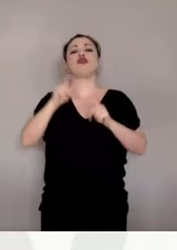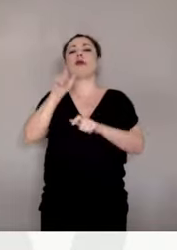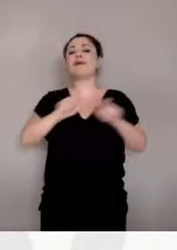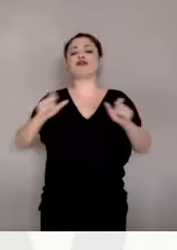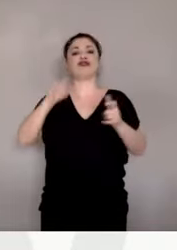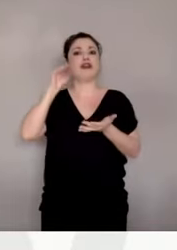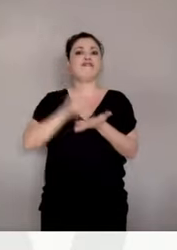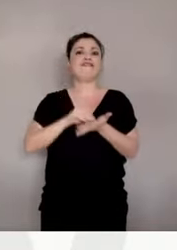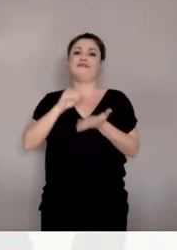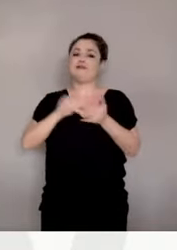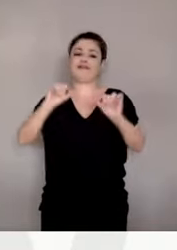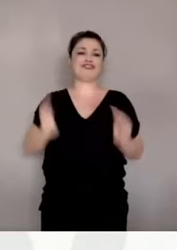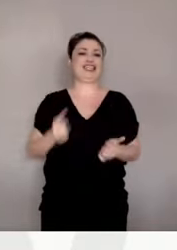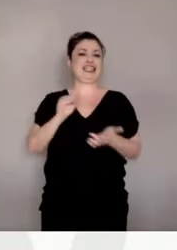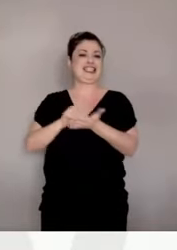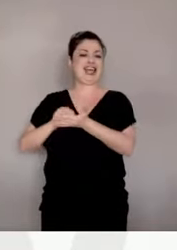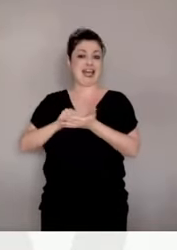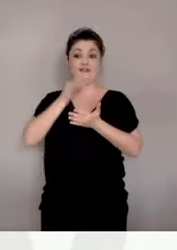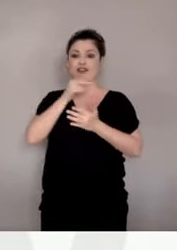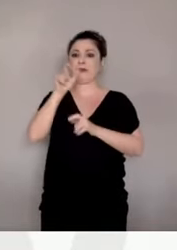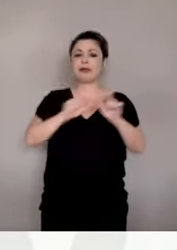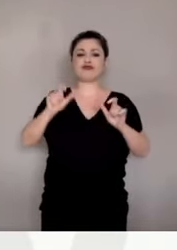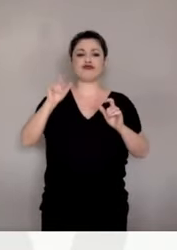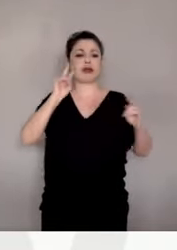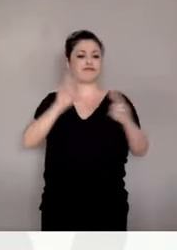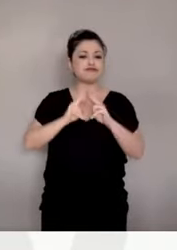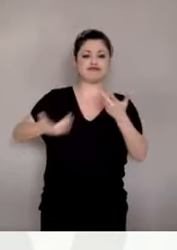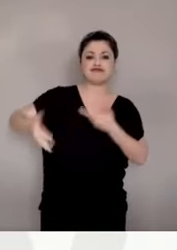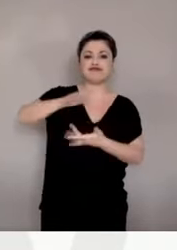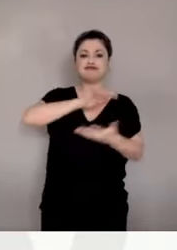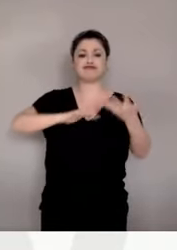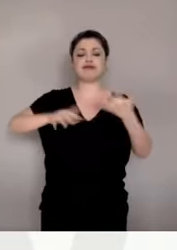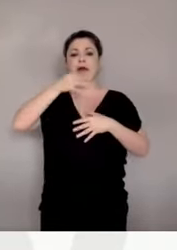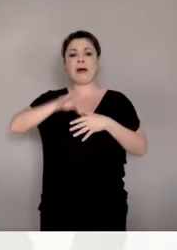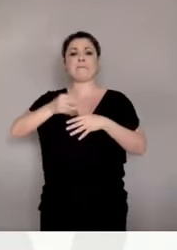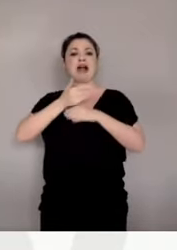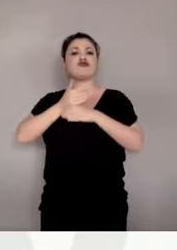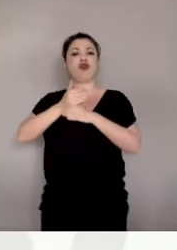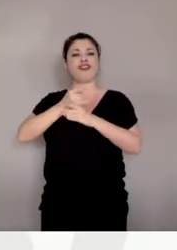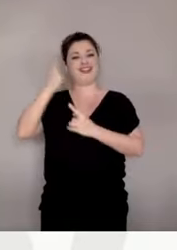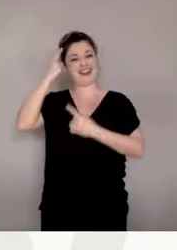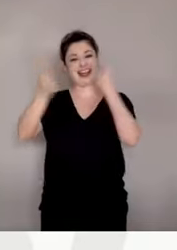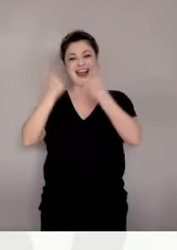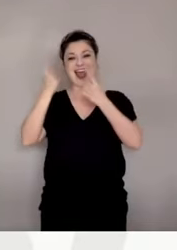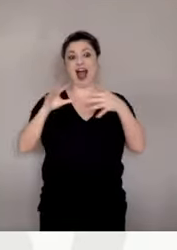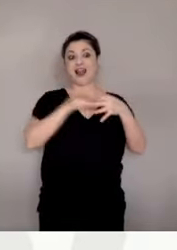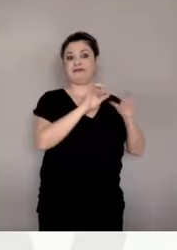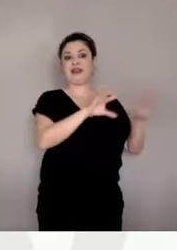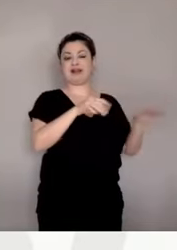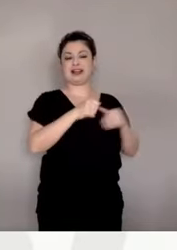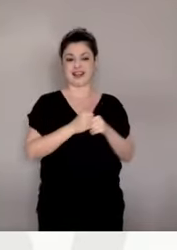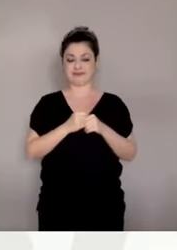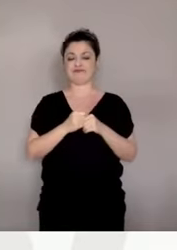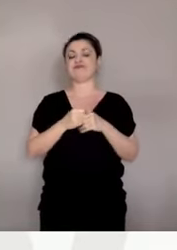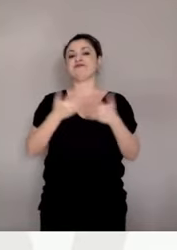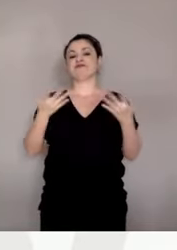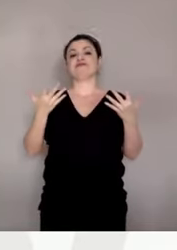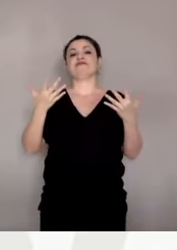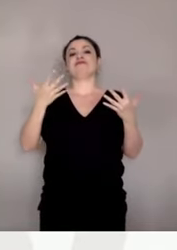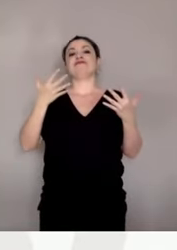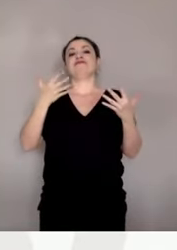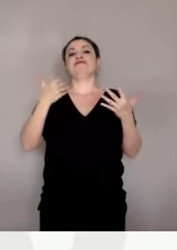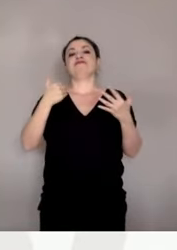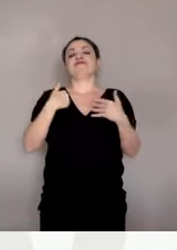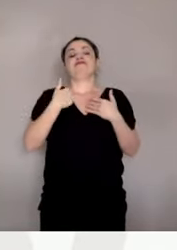si incontrano e sono in grado di condividere questi ideali. Allora, con questo spirito che io do veramente